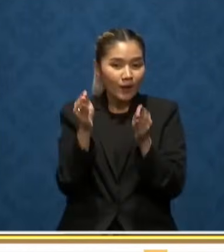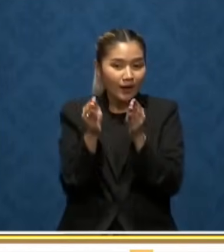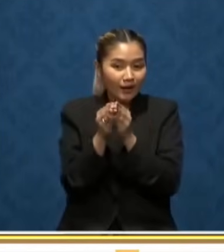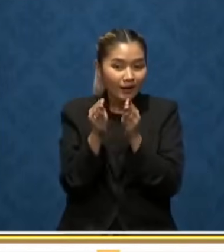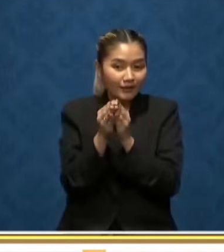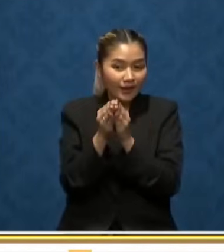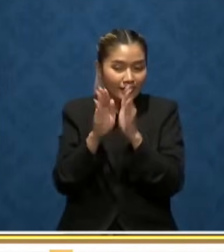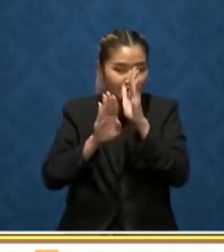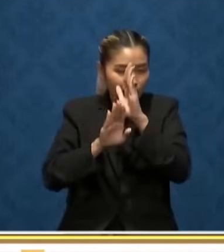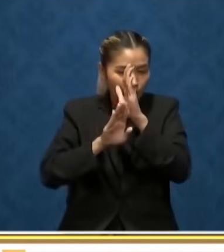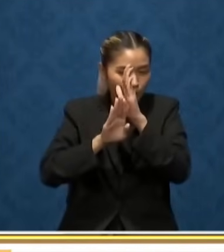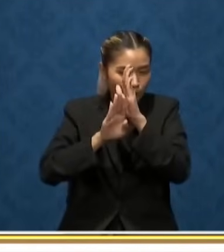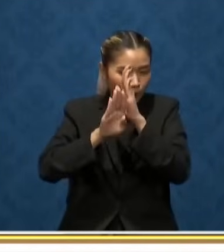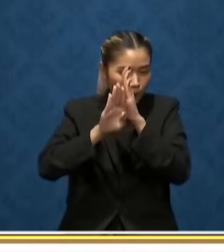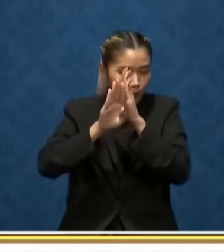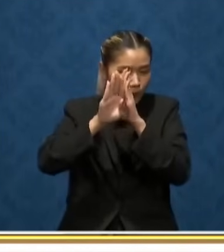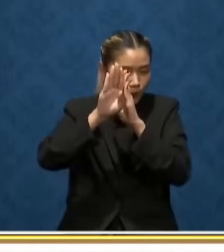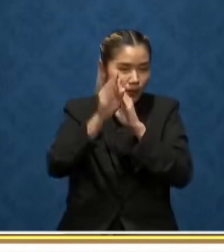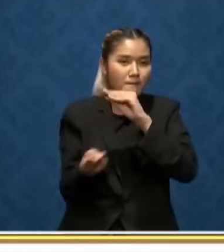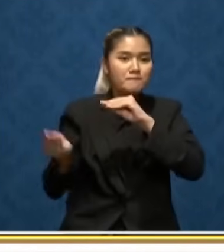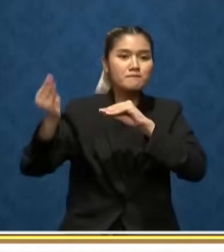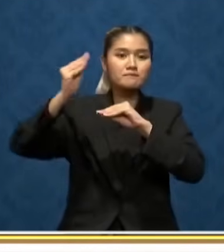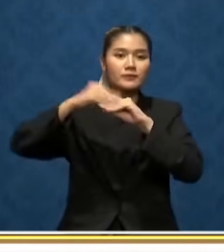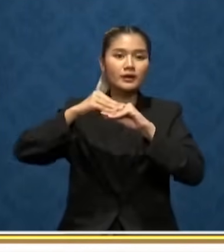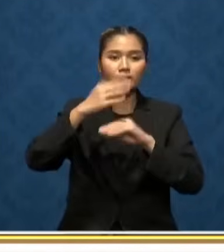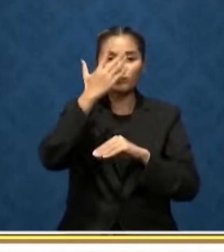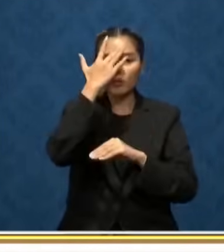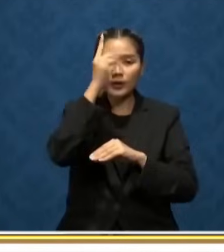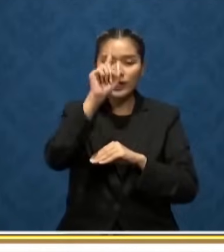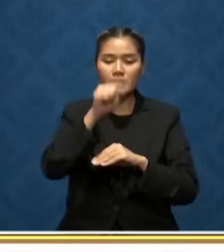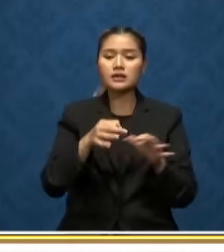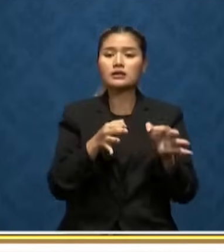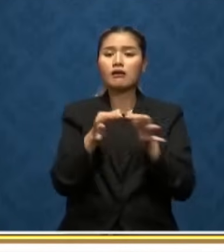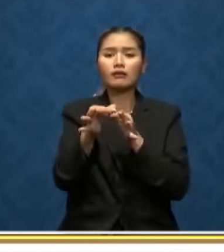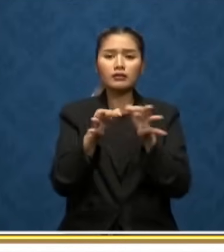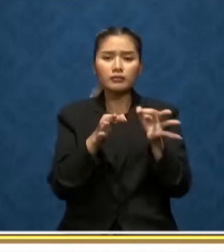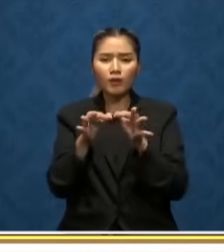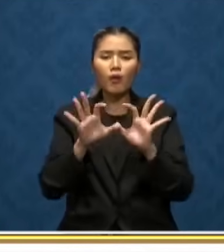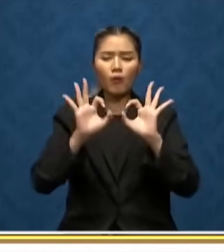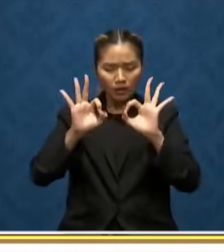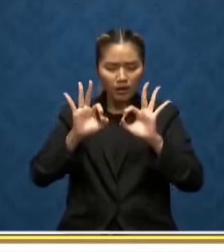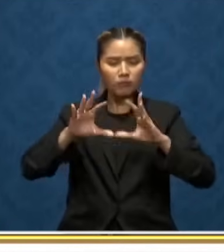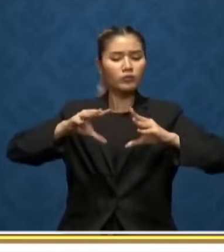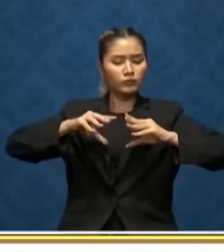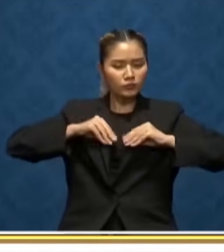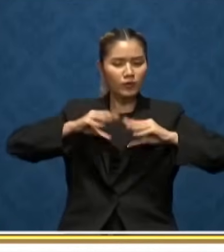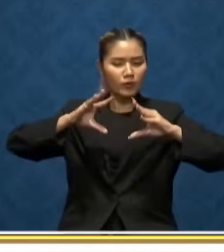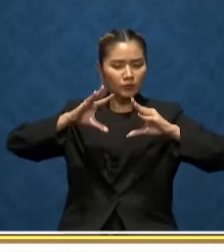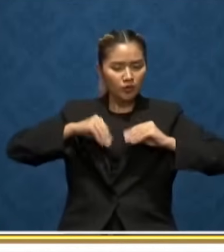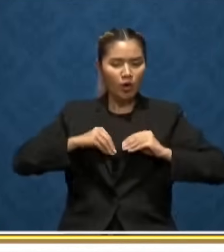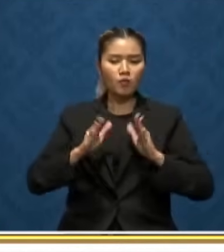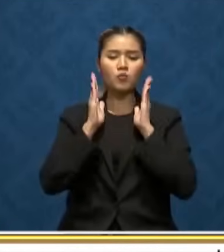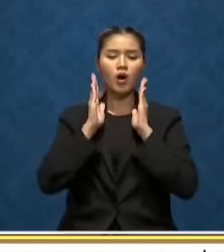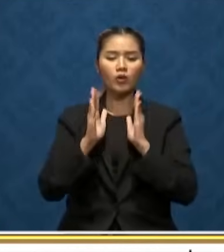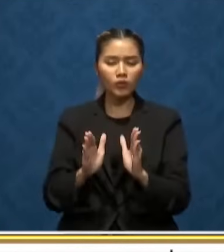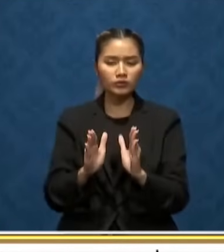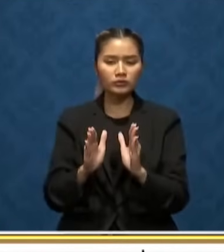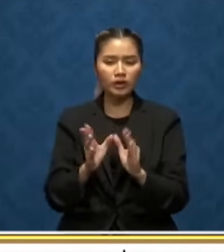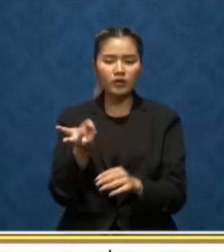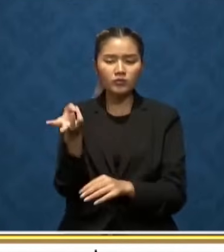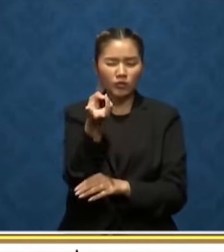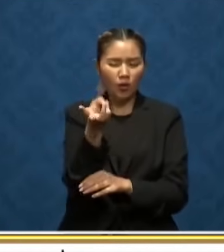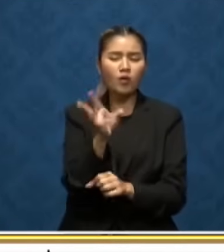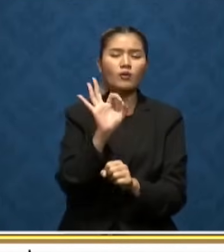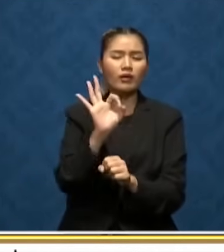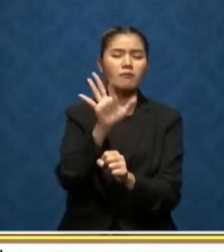านี้เพราะเหมือนที่ท่านชี้แจงทำนองว่าท่านยอมจำนนกับจำนวนคนดูแค่นี้ก็เพียงพ